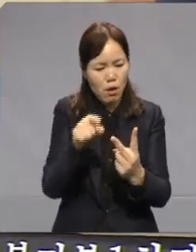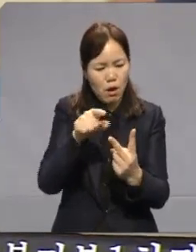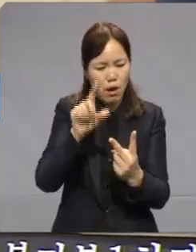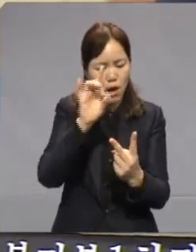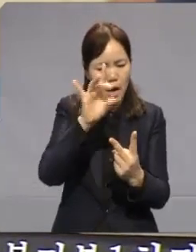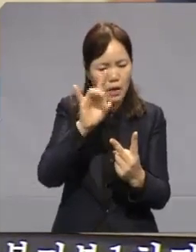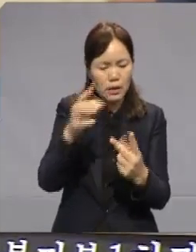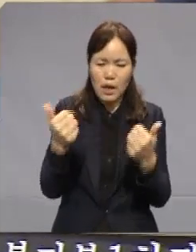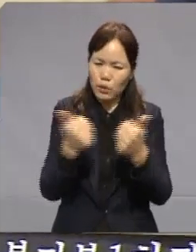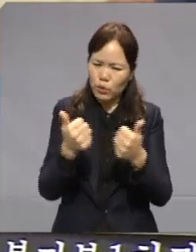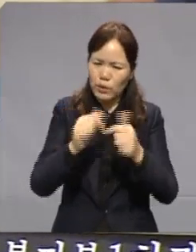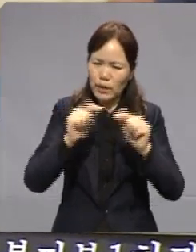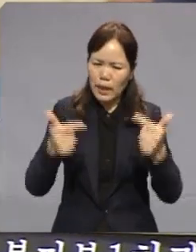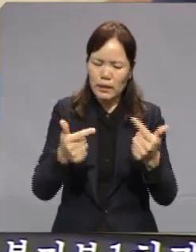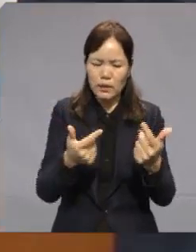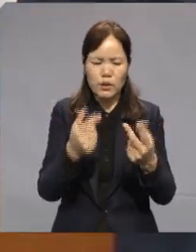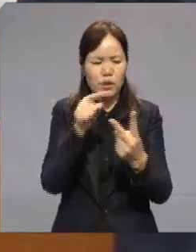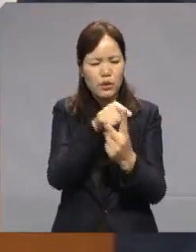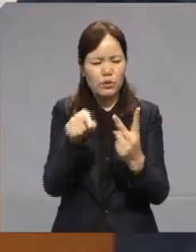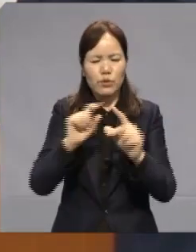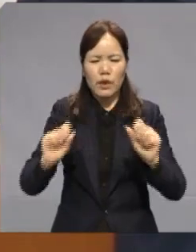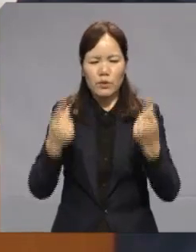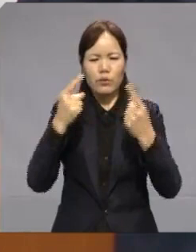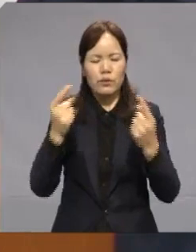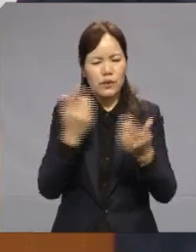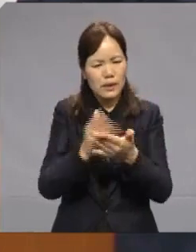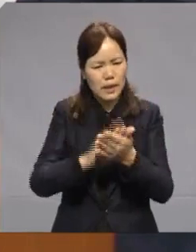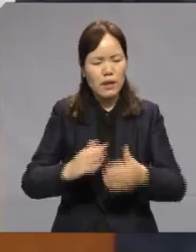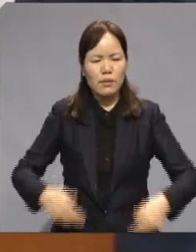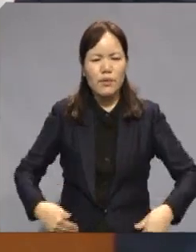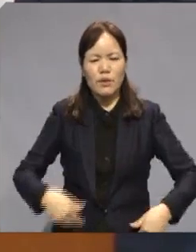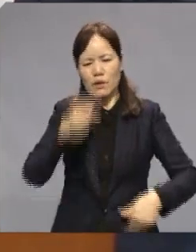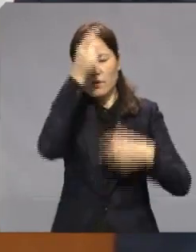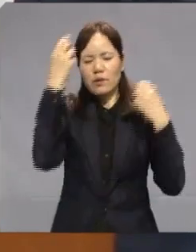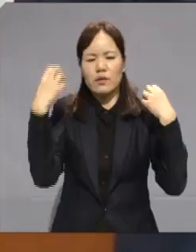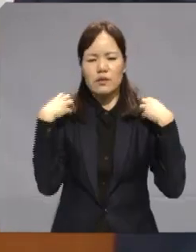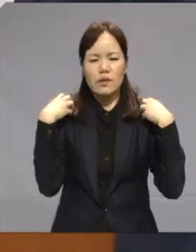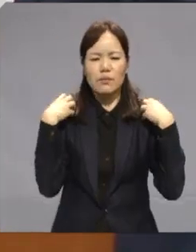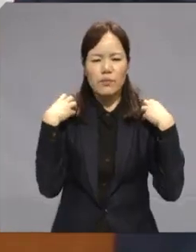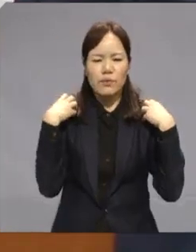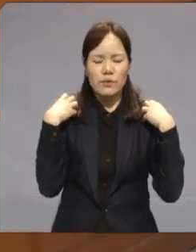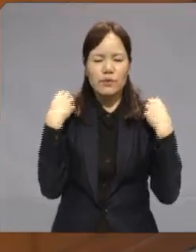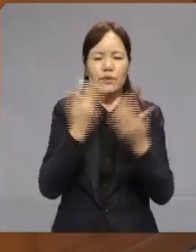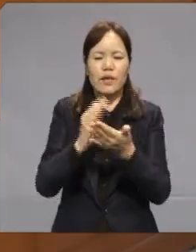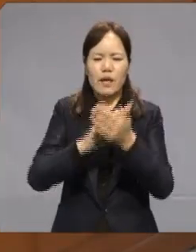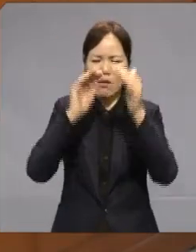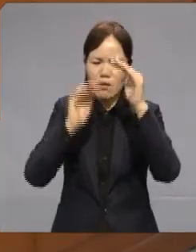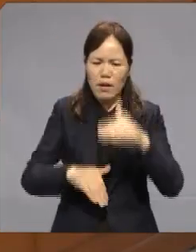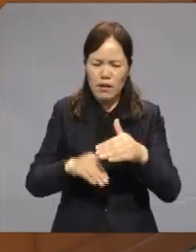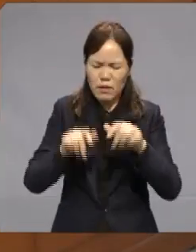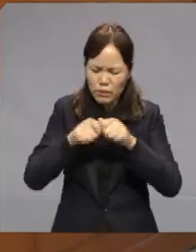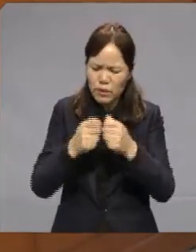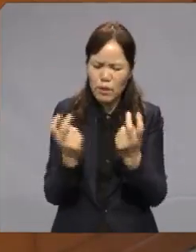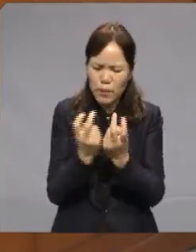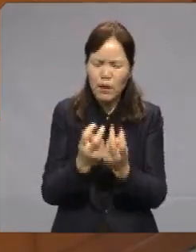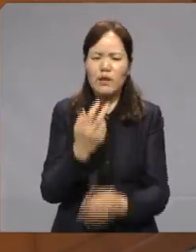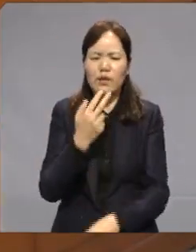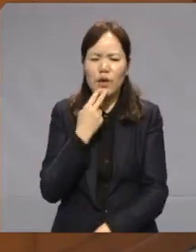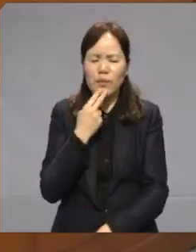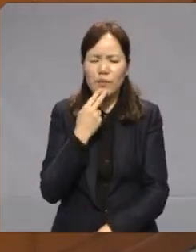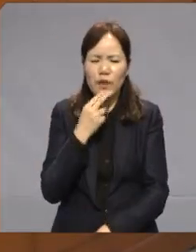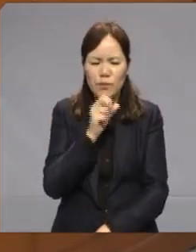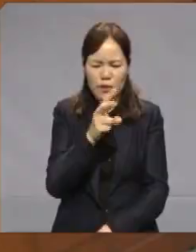논을 할게 아니라 같이 봐야 된다. 여야는 정부의 연금 개혁안에 구체적 방안이 빠져 있다며 한